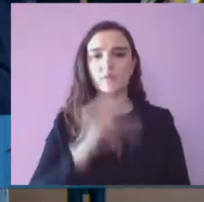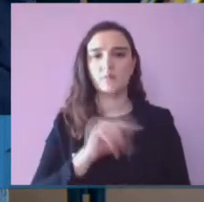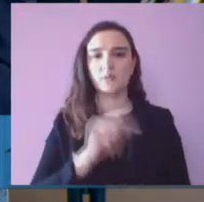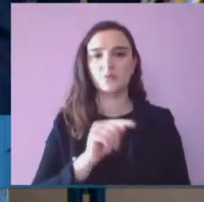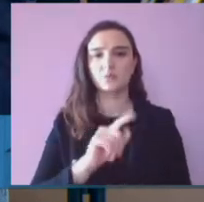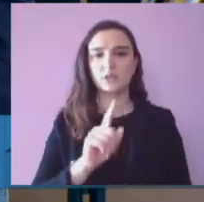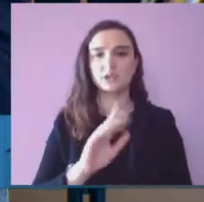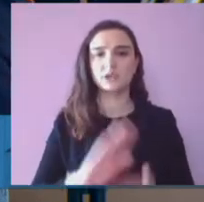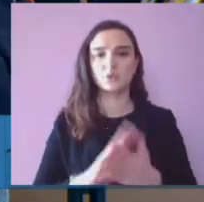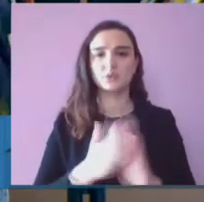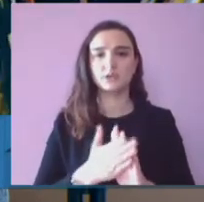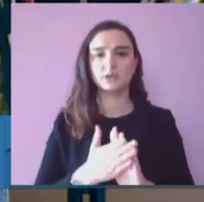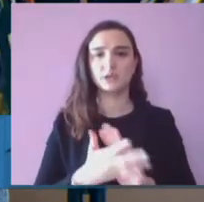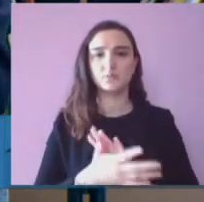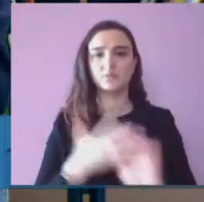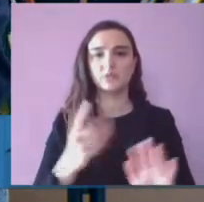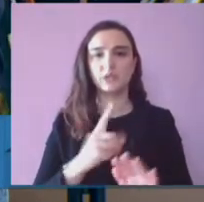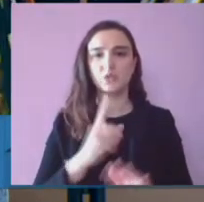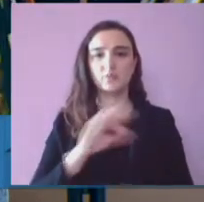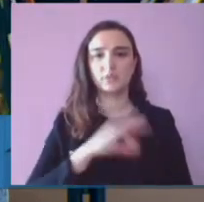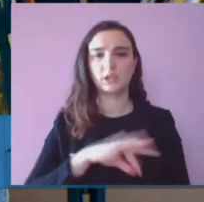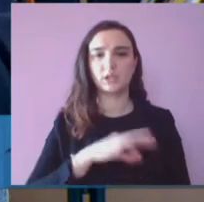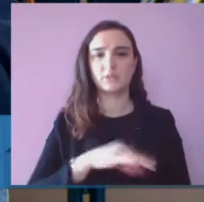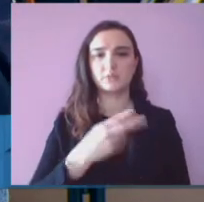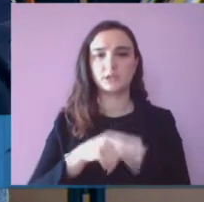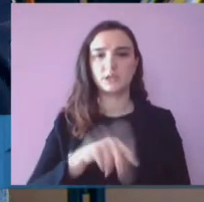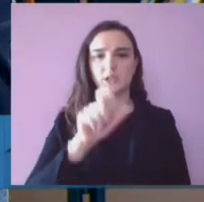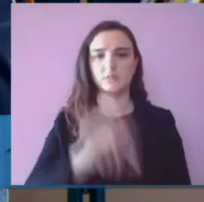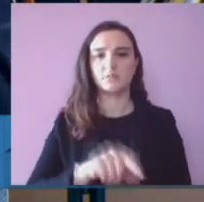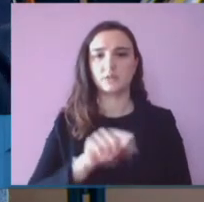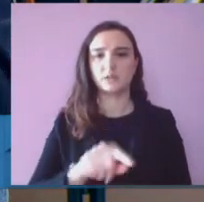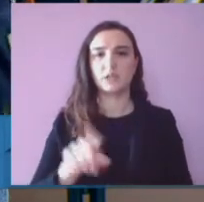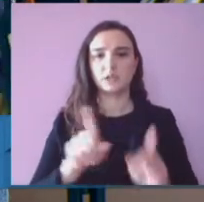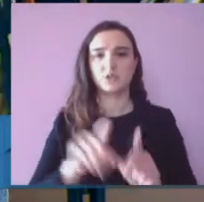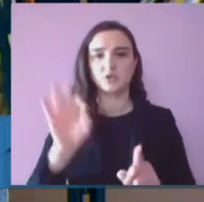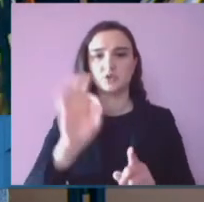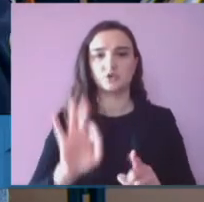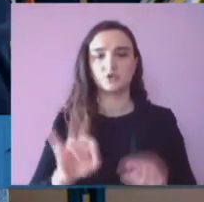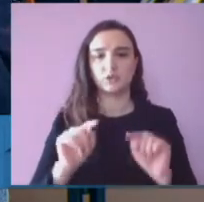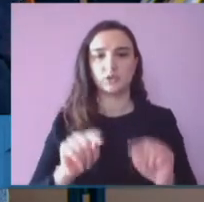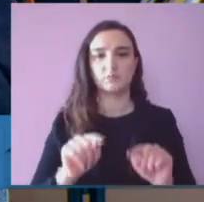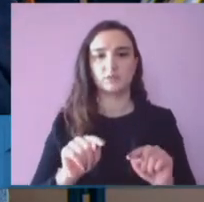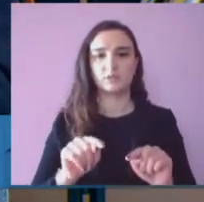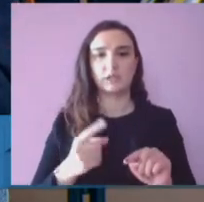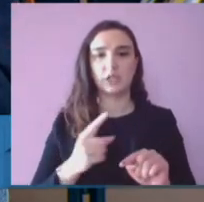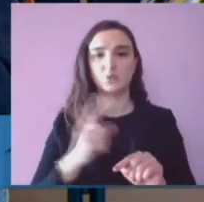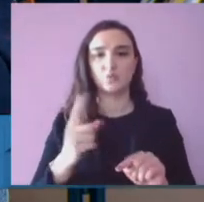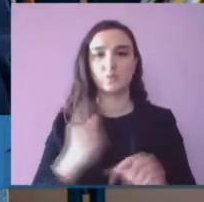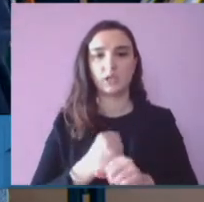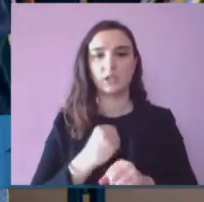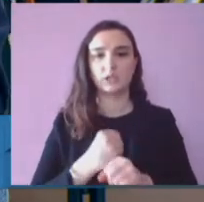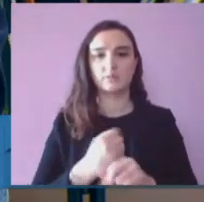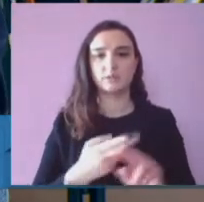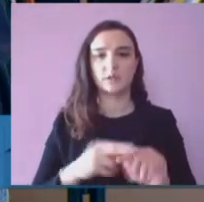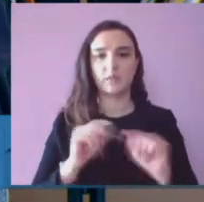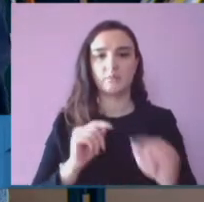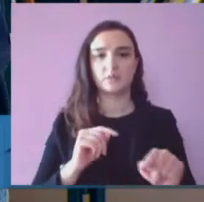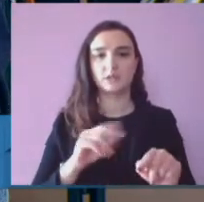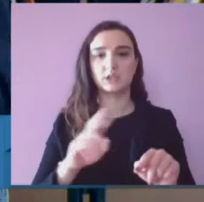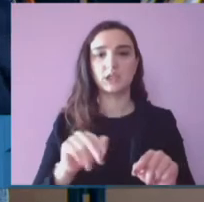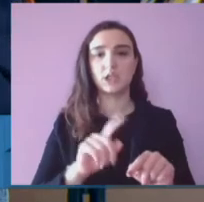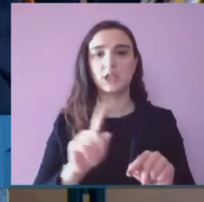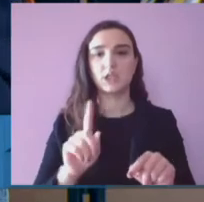სიტუაცია განსაზღვროთ, რატომ იყენებს ის ადამიანი ასე ხშირად ამას, რატომ აკეთებს ამას და რად